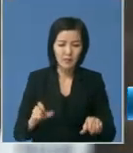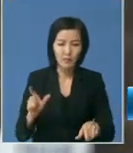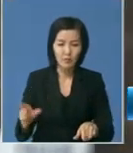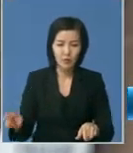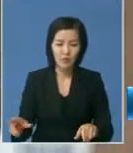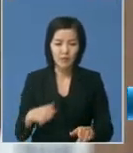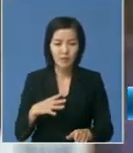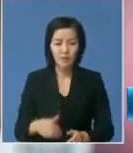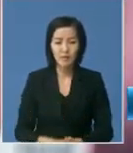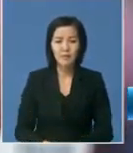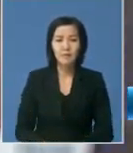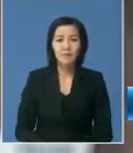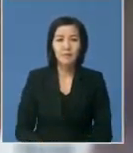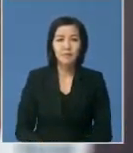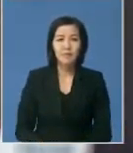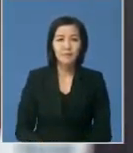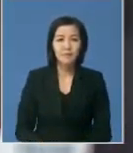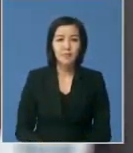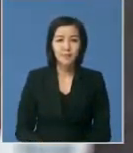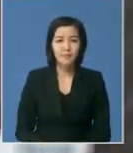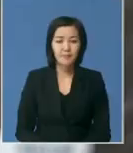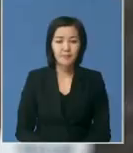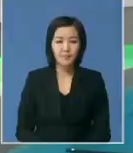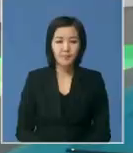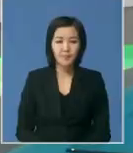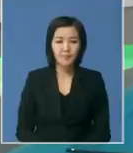Жарқын Нұрланұлы, Жетісу ақпараттар қызметі.